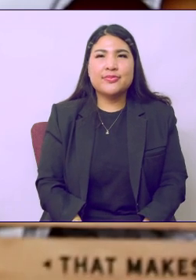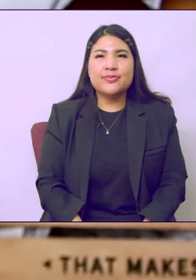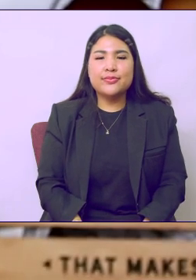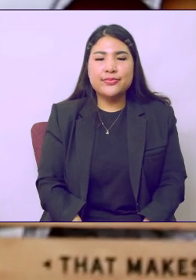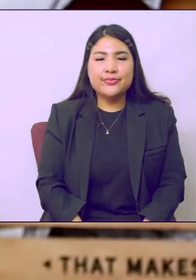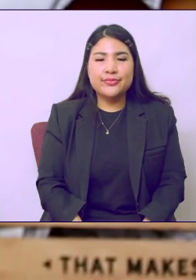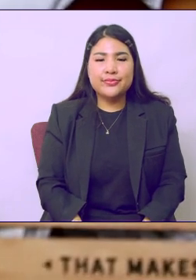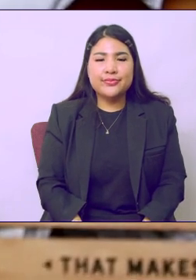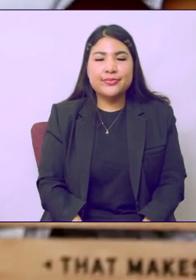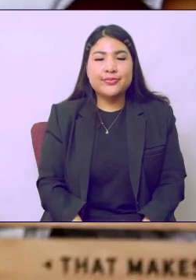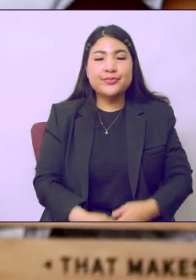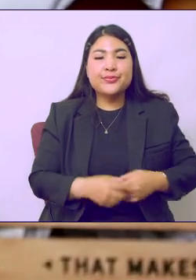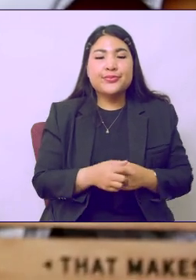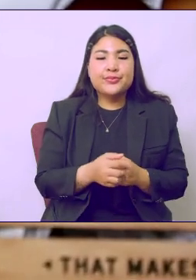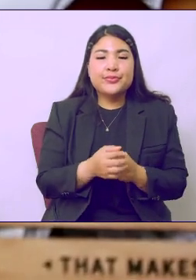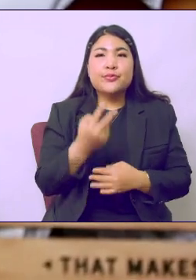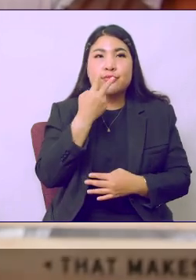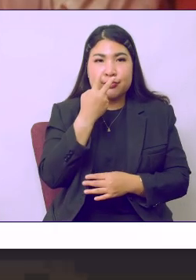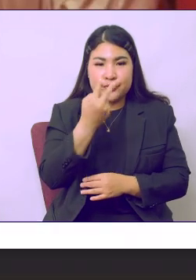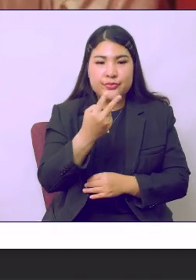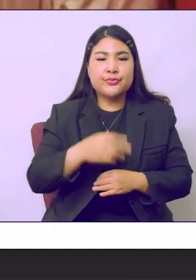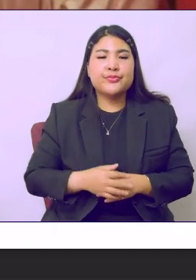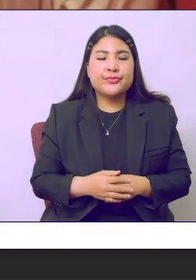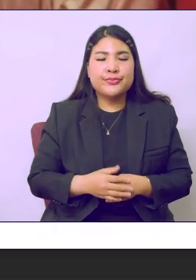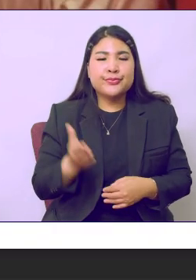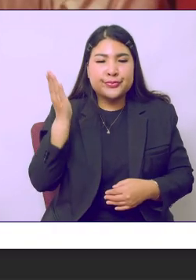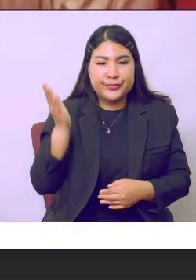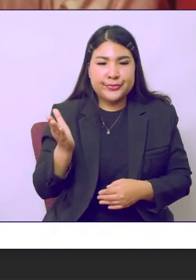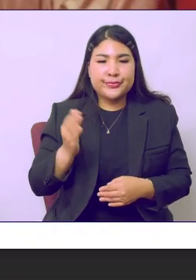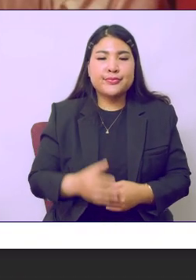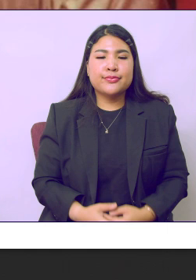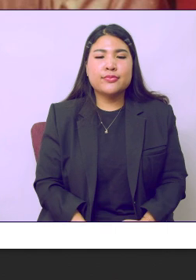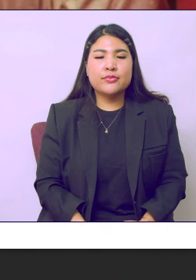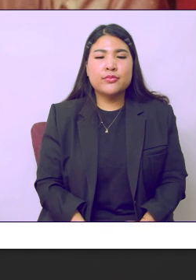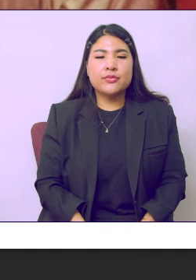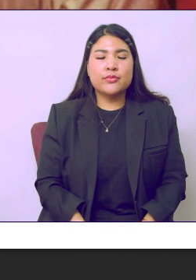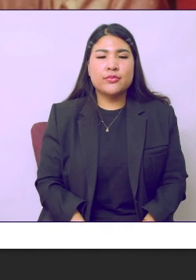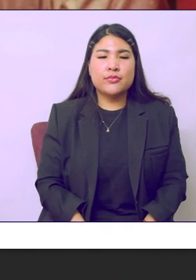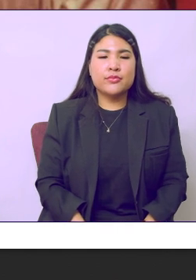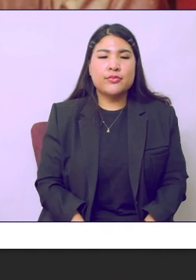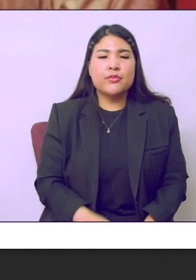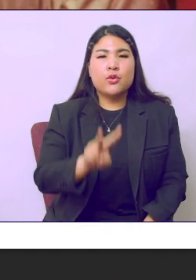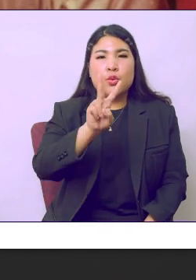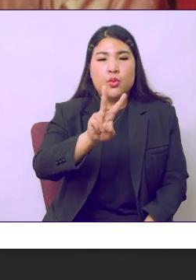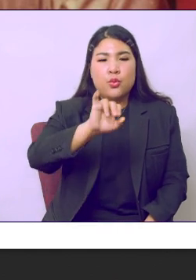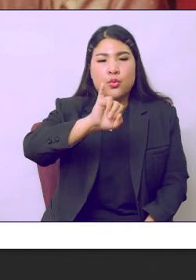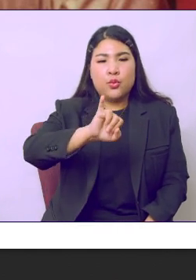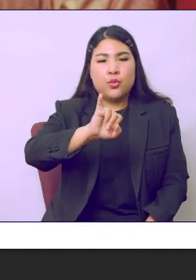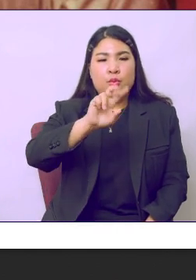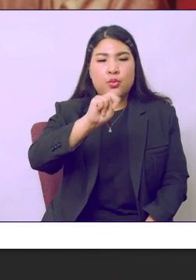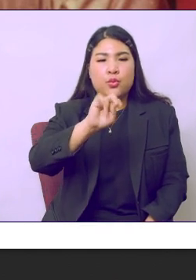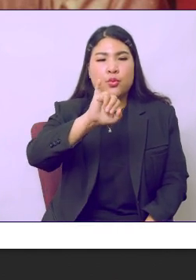อ่ะมาดูนะครับสไลด์นี้เนาะนะครับอ่าียโยคะเนี่ยนะครับเป็น